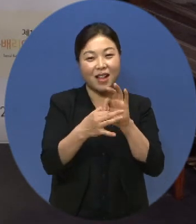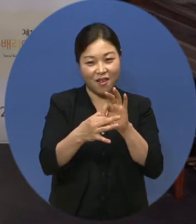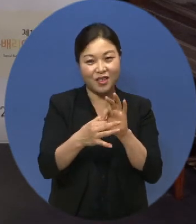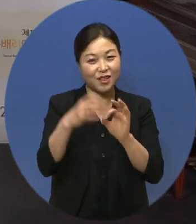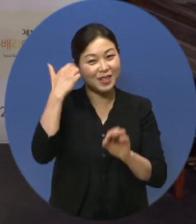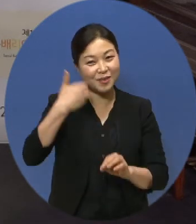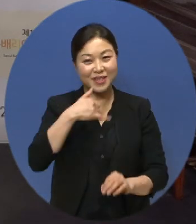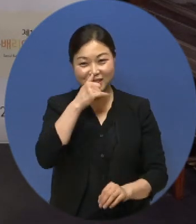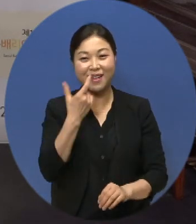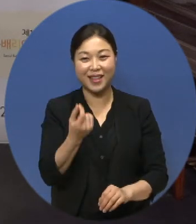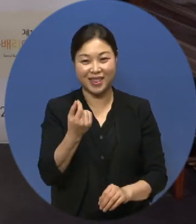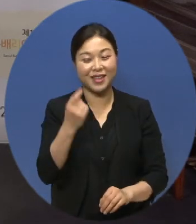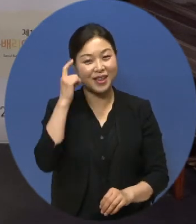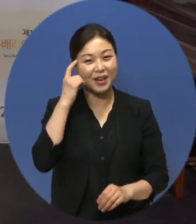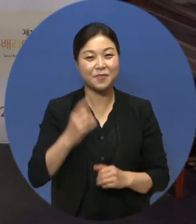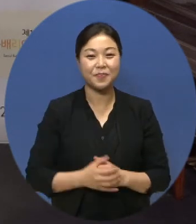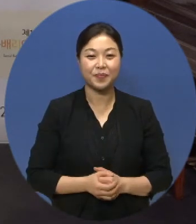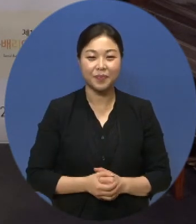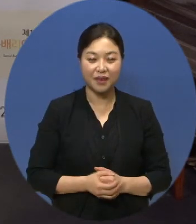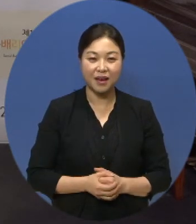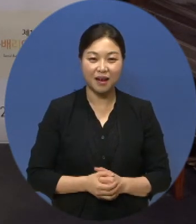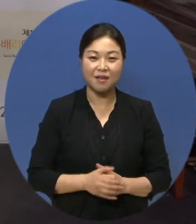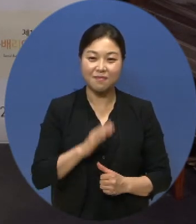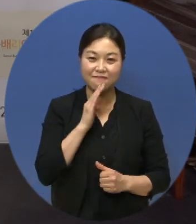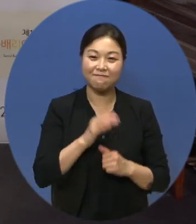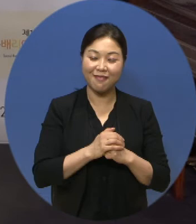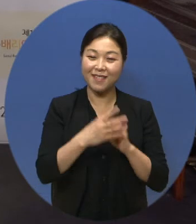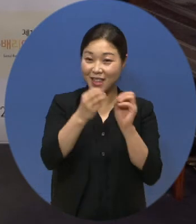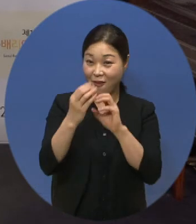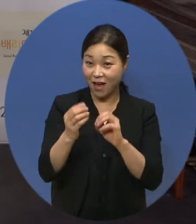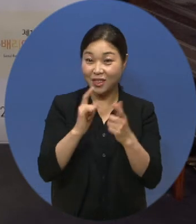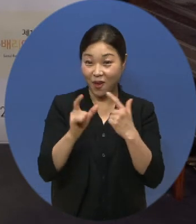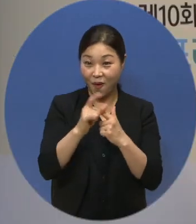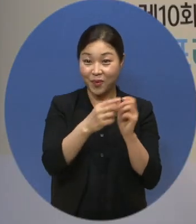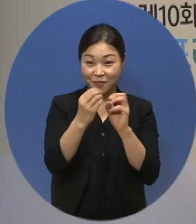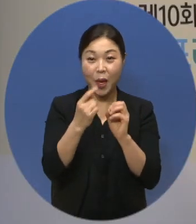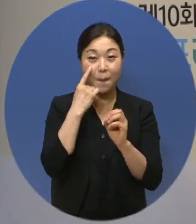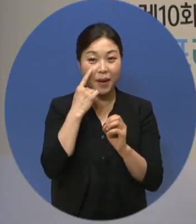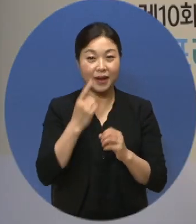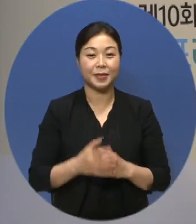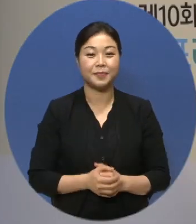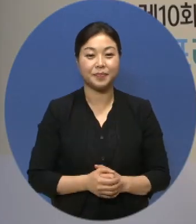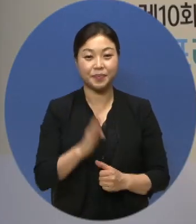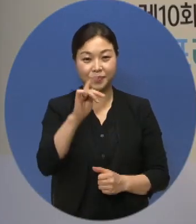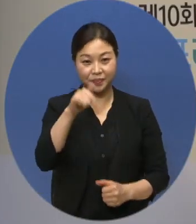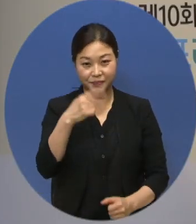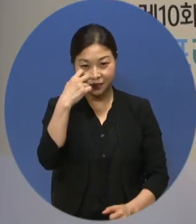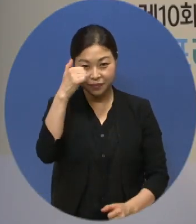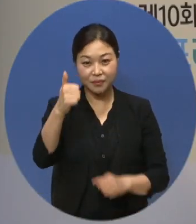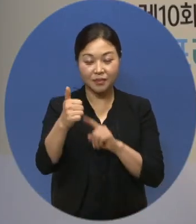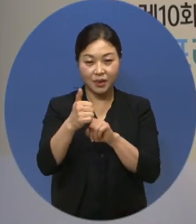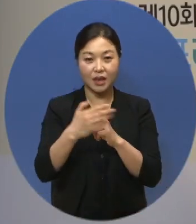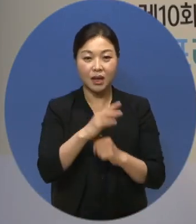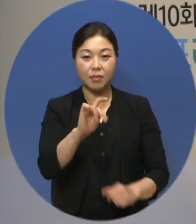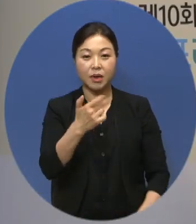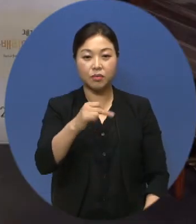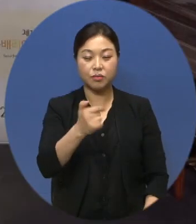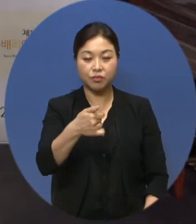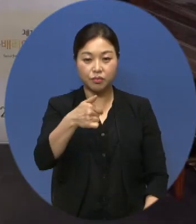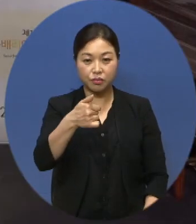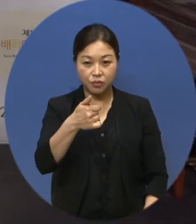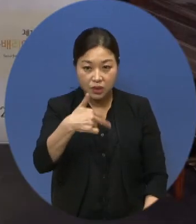계속 이야기를 풀어나가면서 또 영화 관련 토크를 나눠보도록 하겠습니다. 박현경 감독님 판문점 에어컨 어떻게